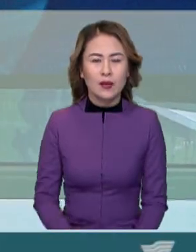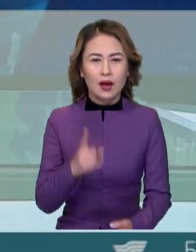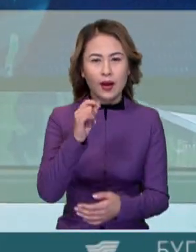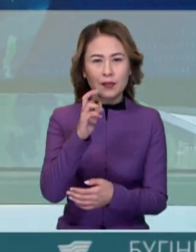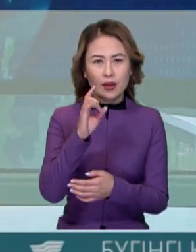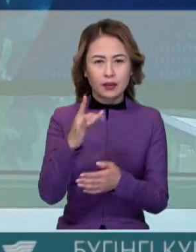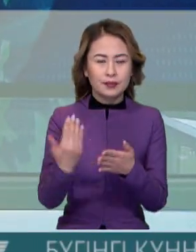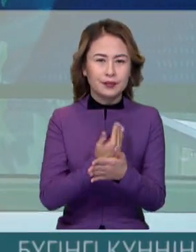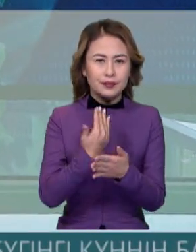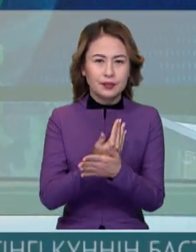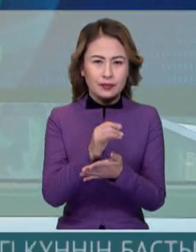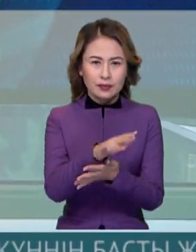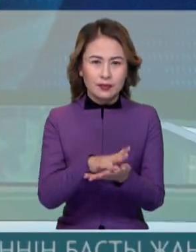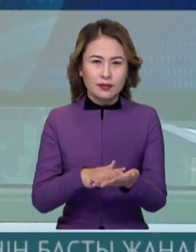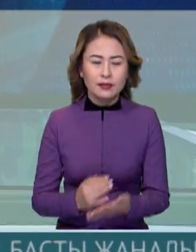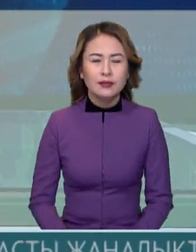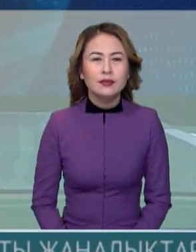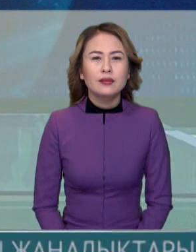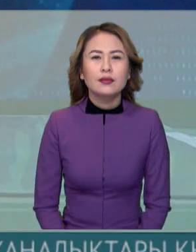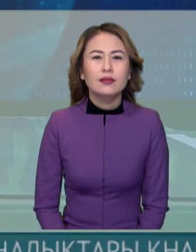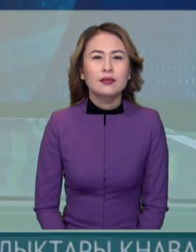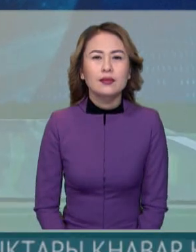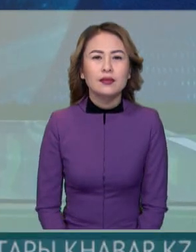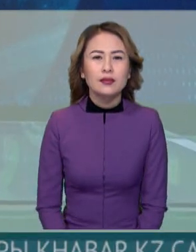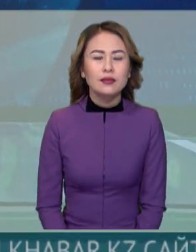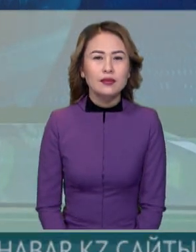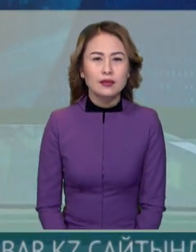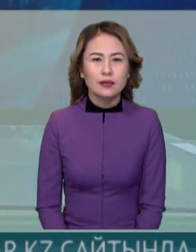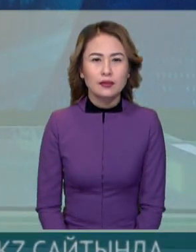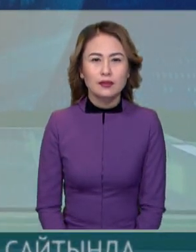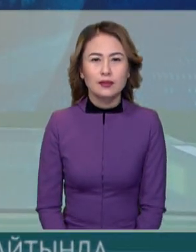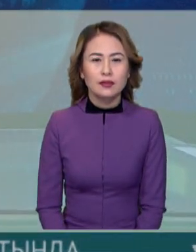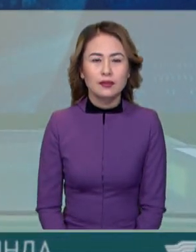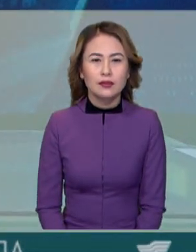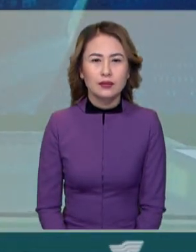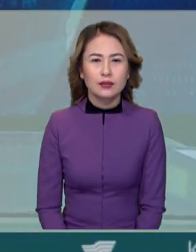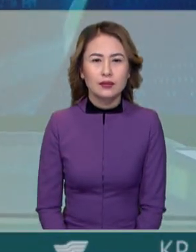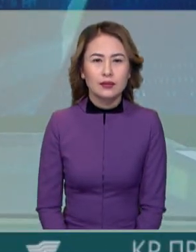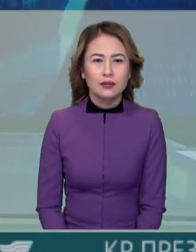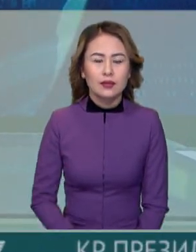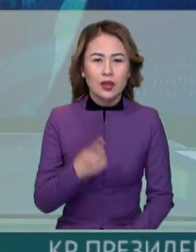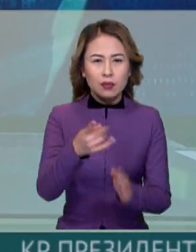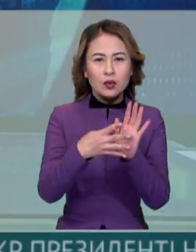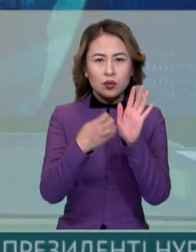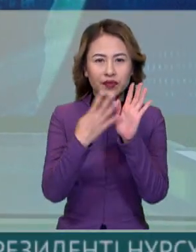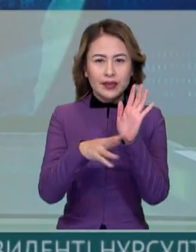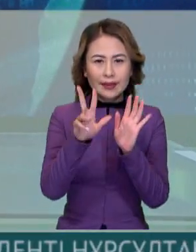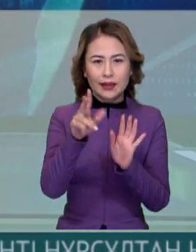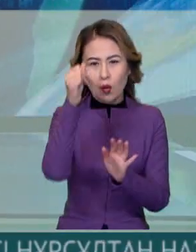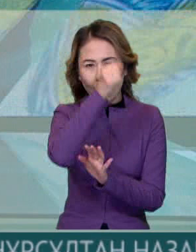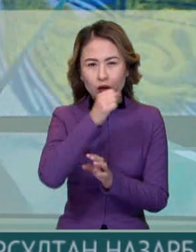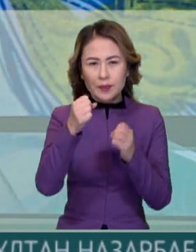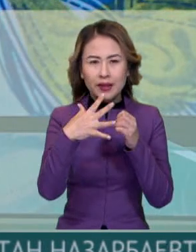Хабар арнасын тілшілер әзірлеген жаңалықтар легімен таныс болыңыздар. Студияда Мөлдір Доспаева, суырда аудармада Жанбота Сәрсенбаева. 1993